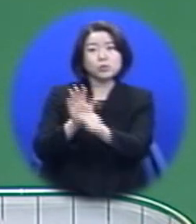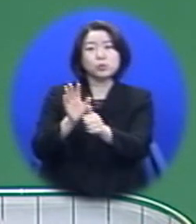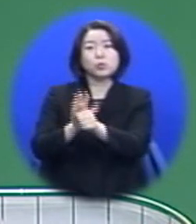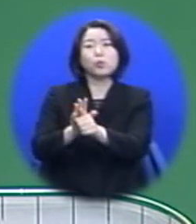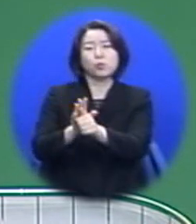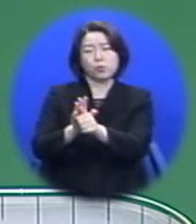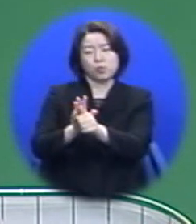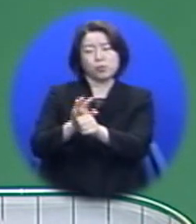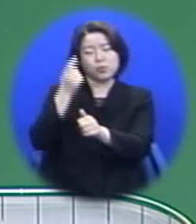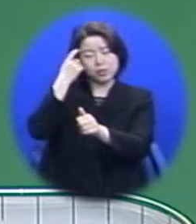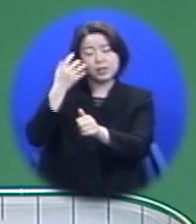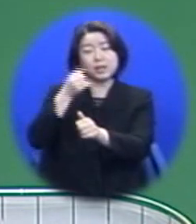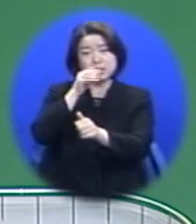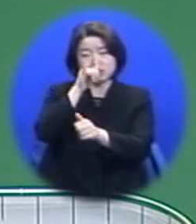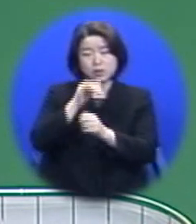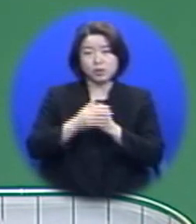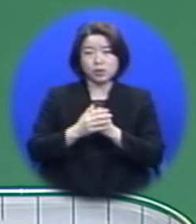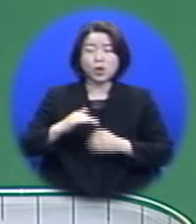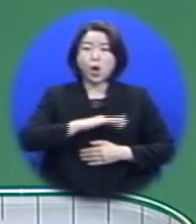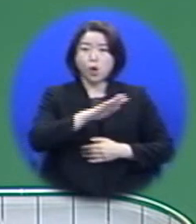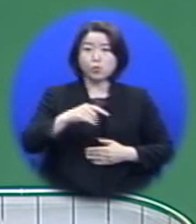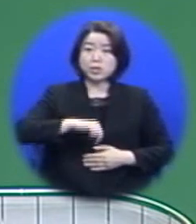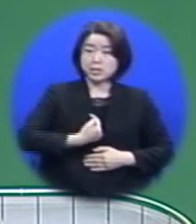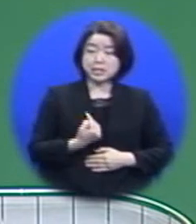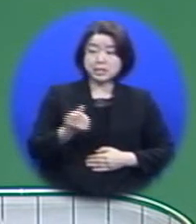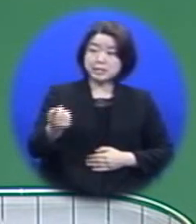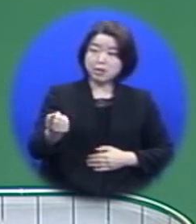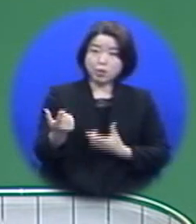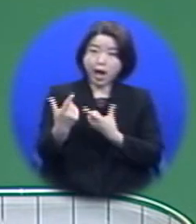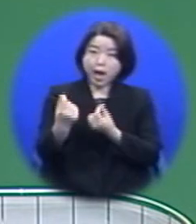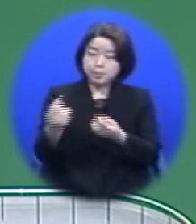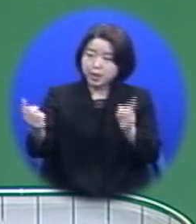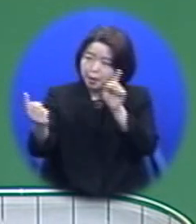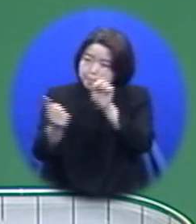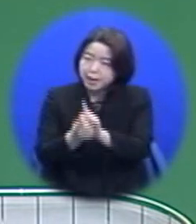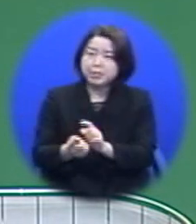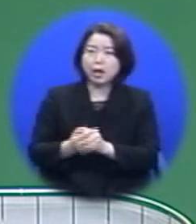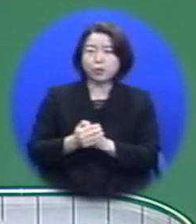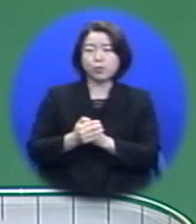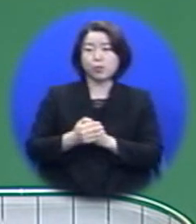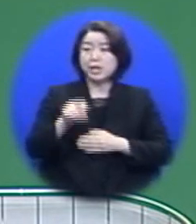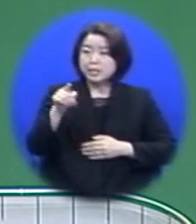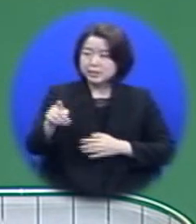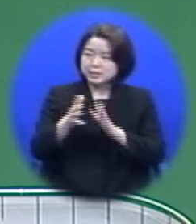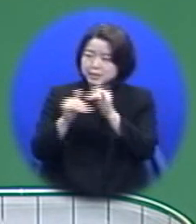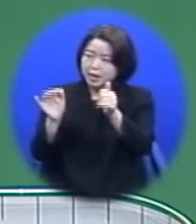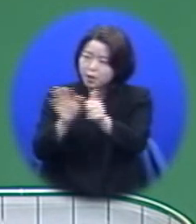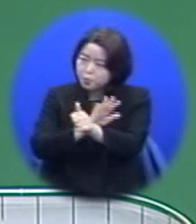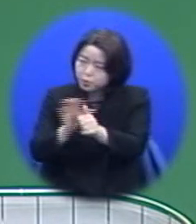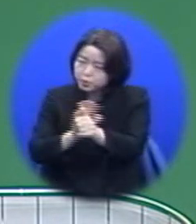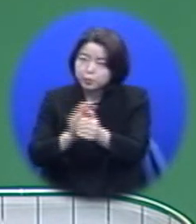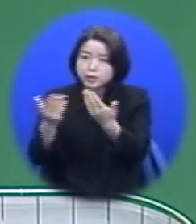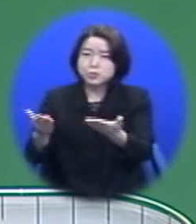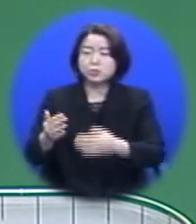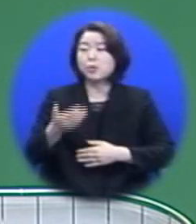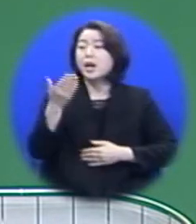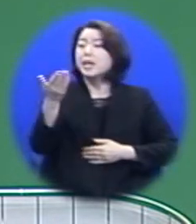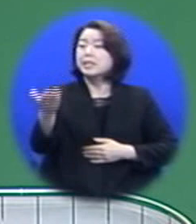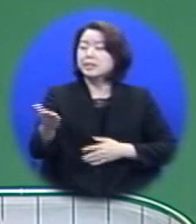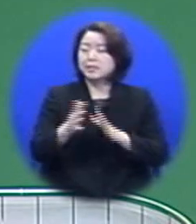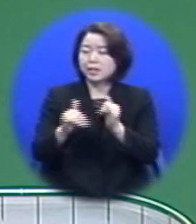합니다 우리 자신이 그런 사람들과 함께 만나고 그리고 그 사람들을 위로하고 그 사람에게 용기를